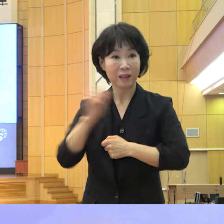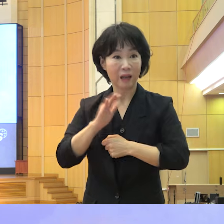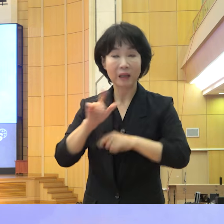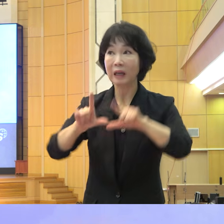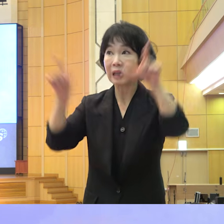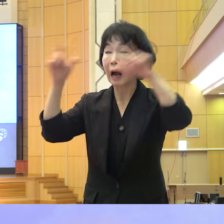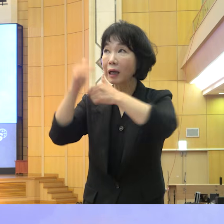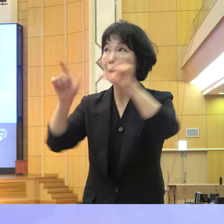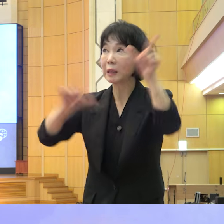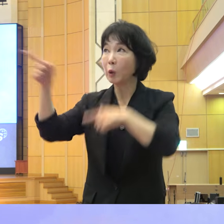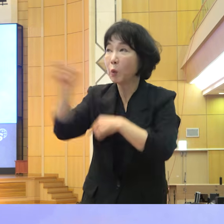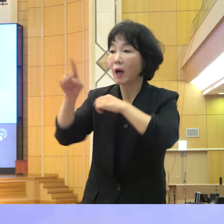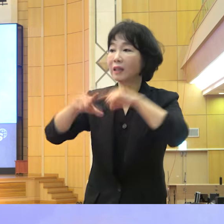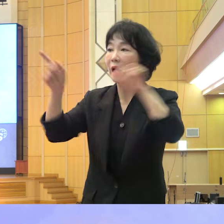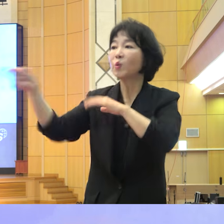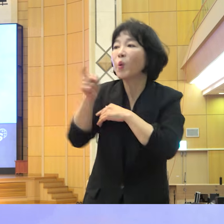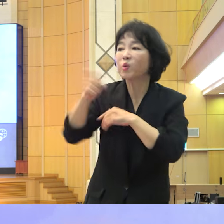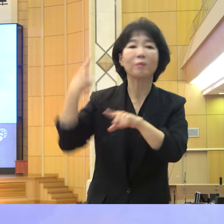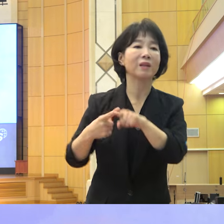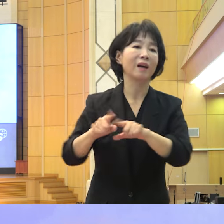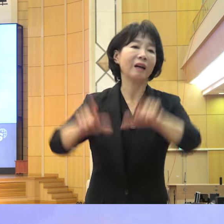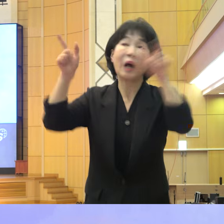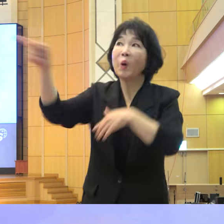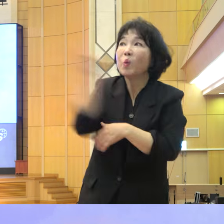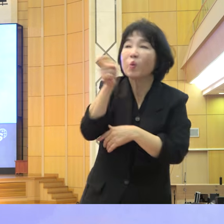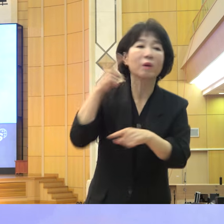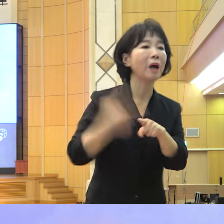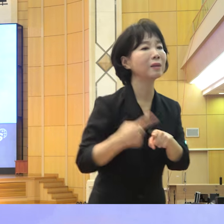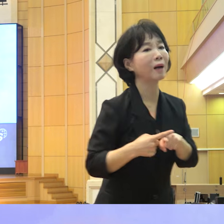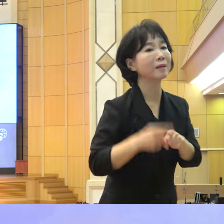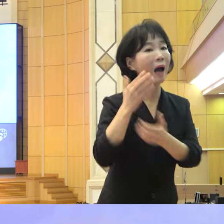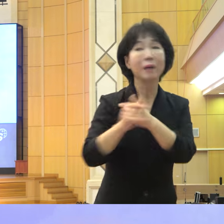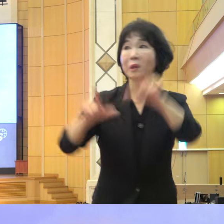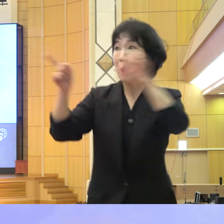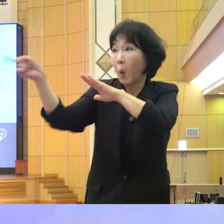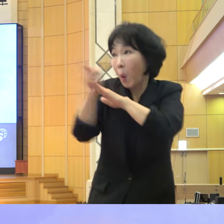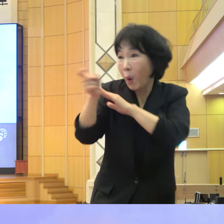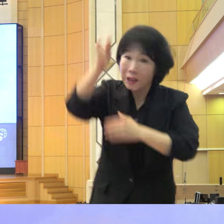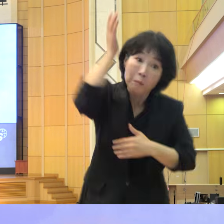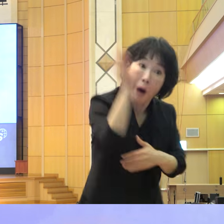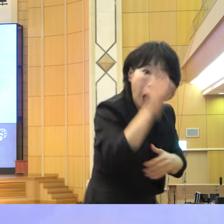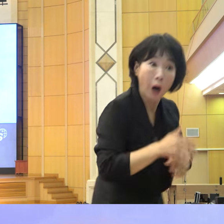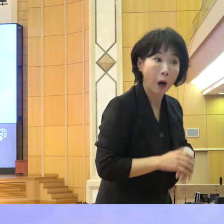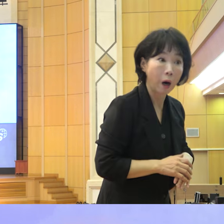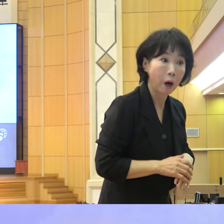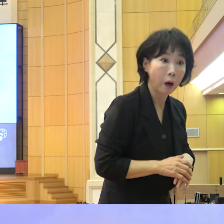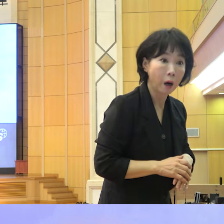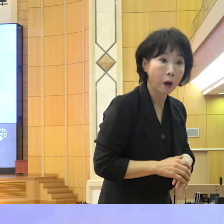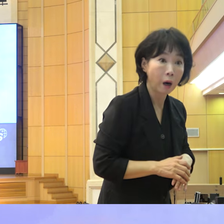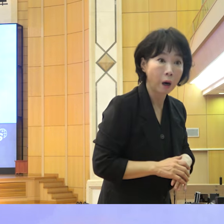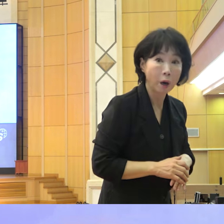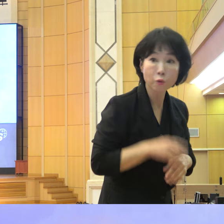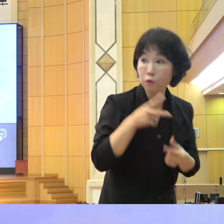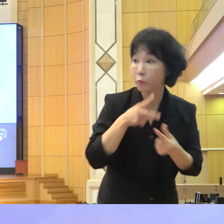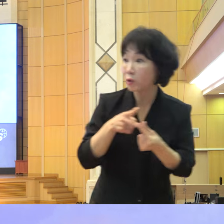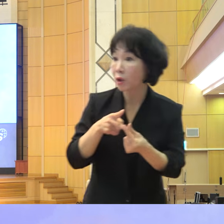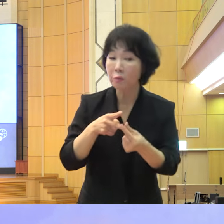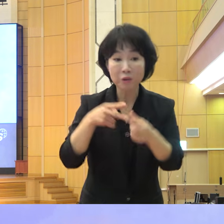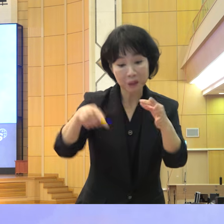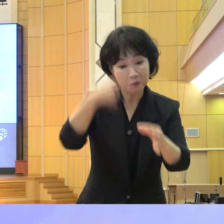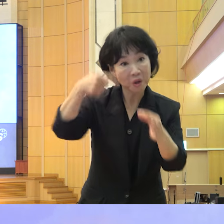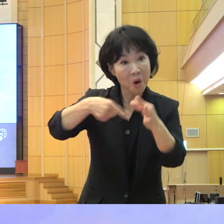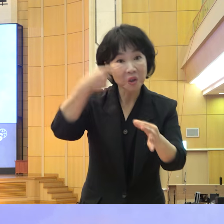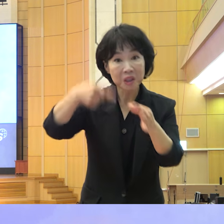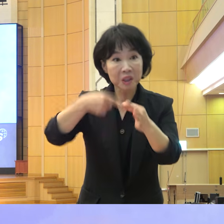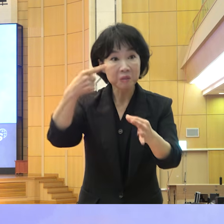뭔지 아세요? 예? 하나님의 날을 도적질하지 말고 물질을 11조를 안